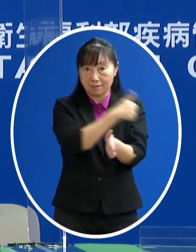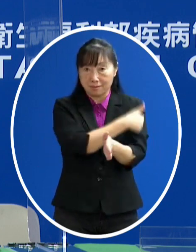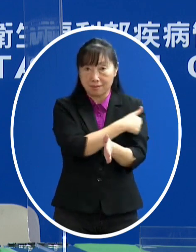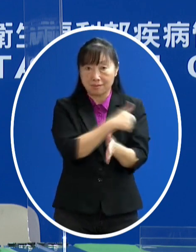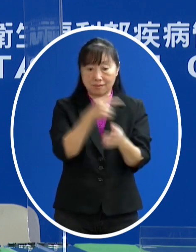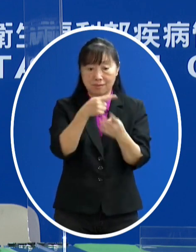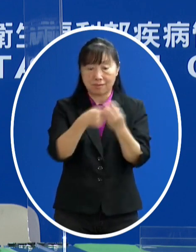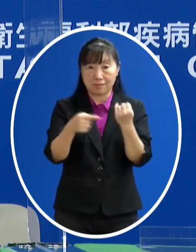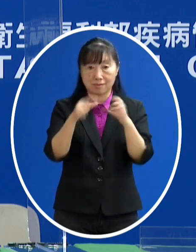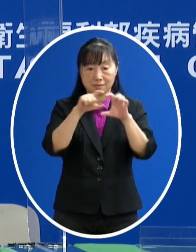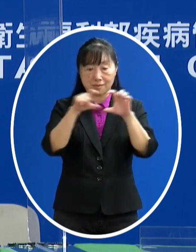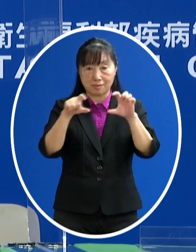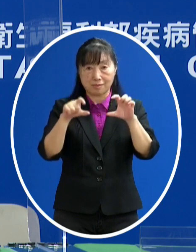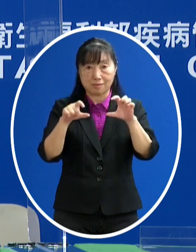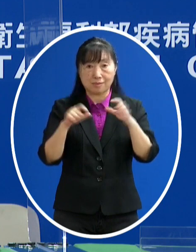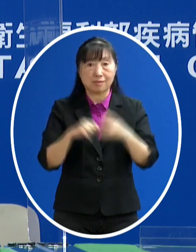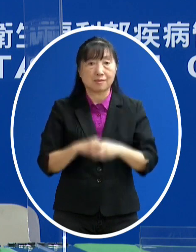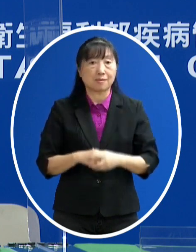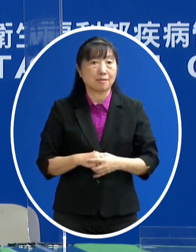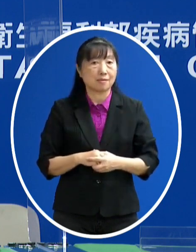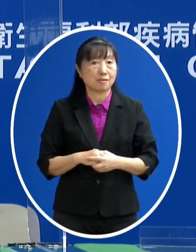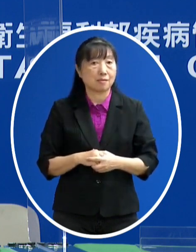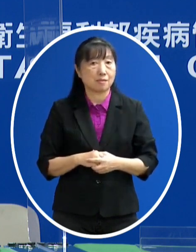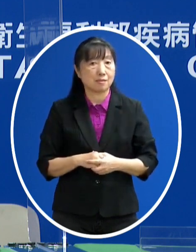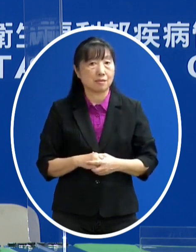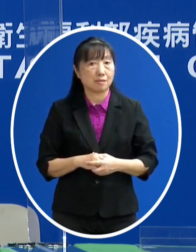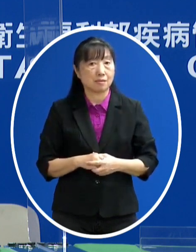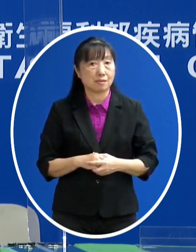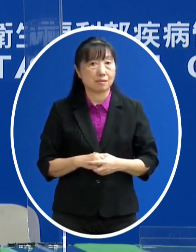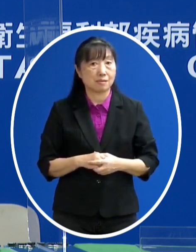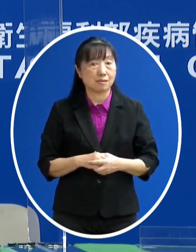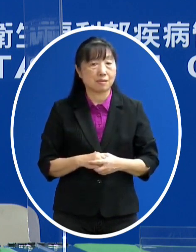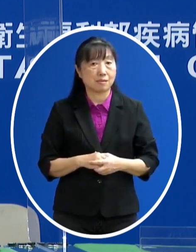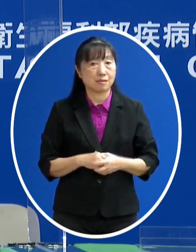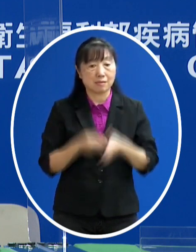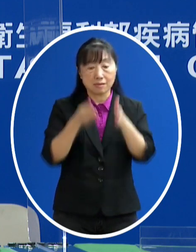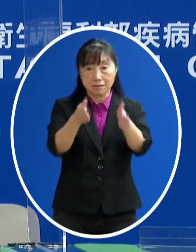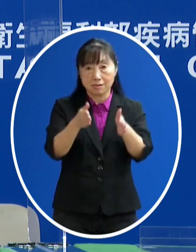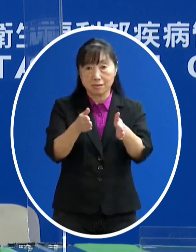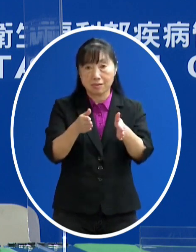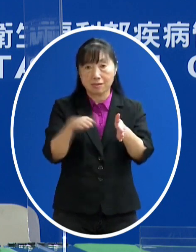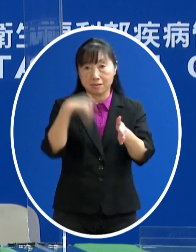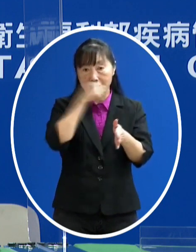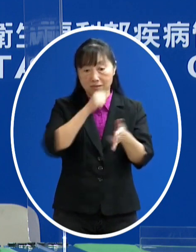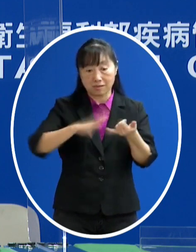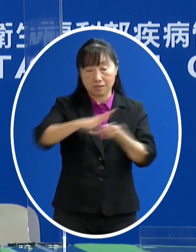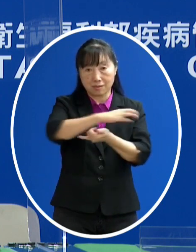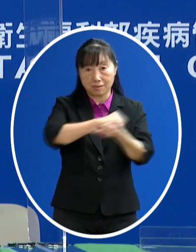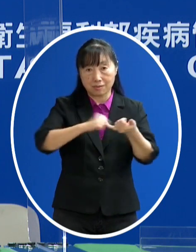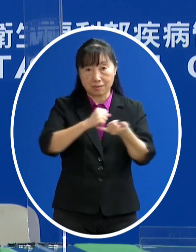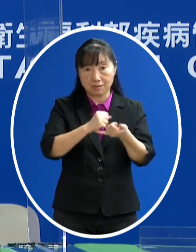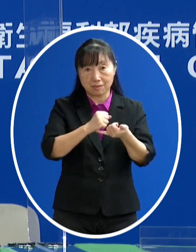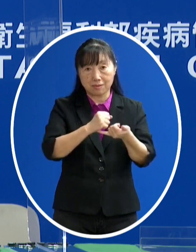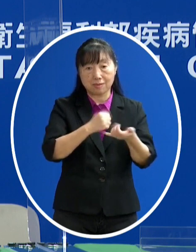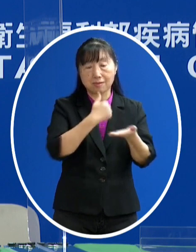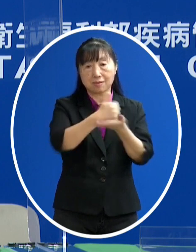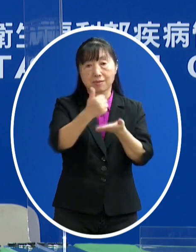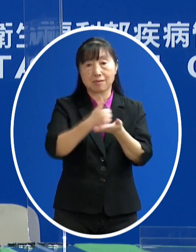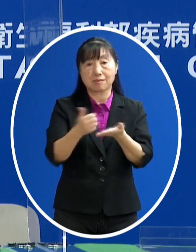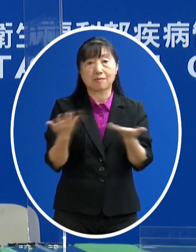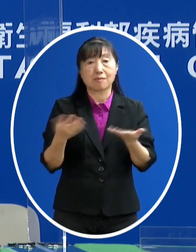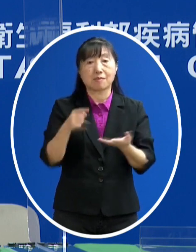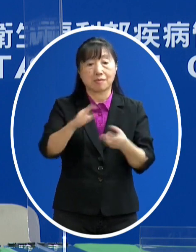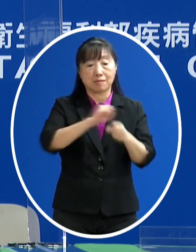分，第三点的部分呢，是对于啊国内供应各厂牌的 COVID-19 的疫苗